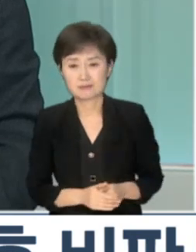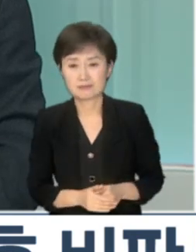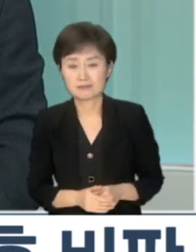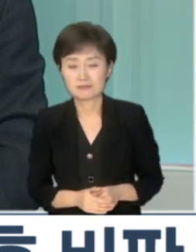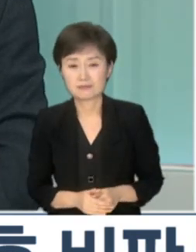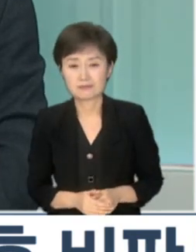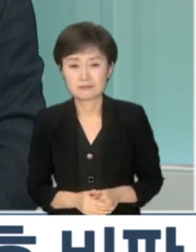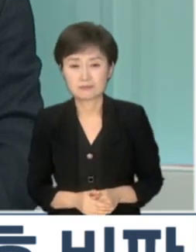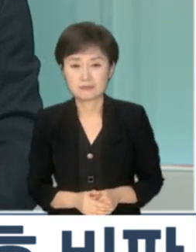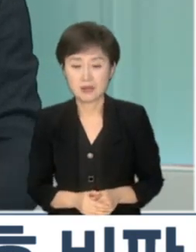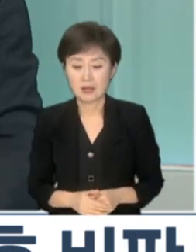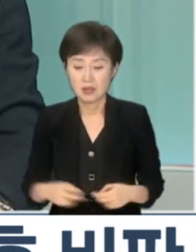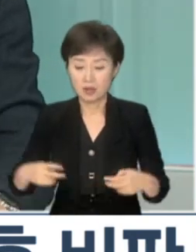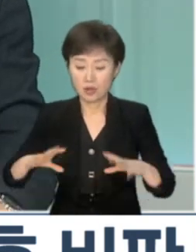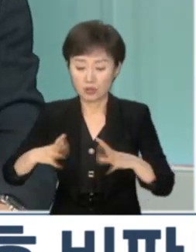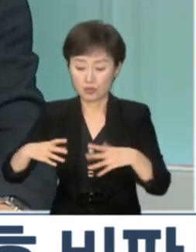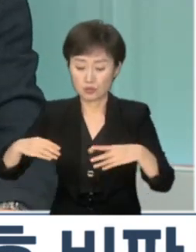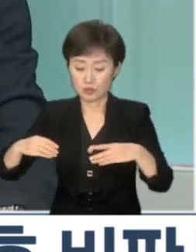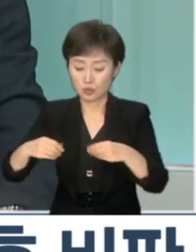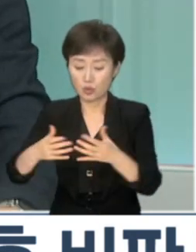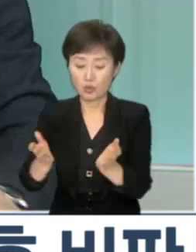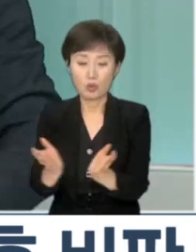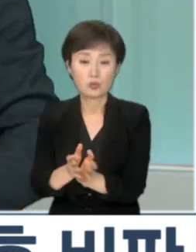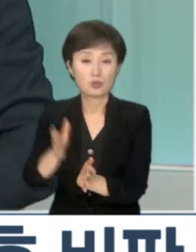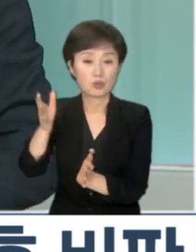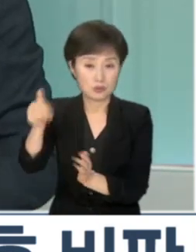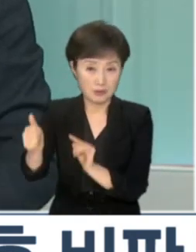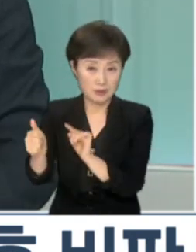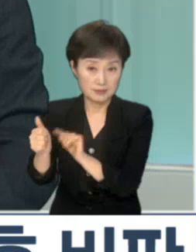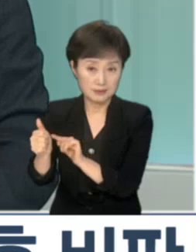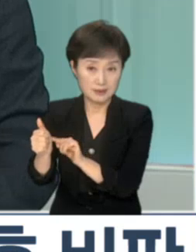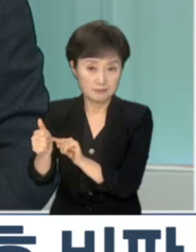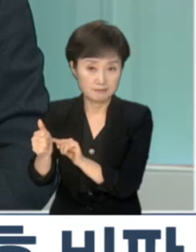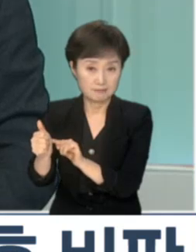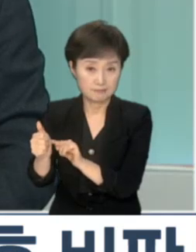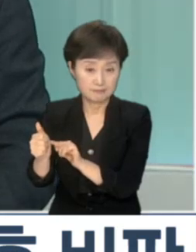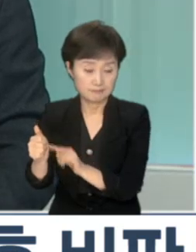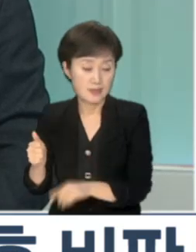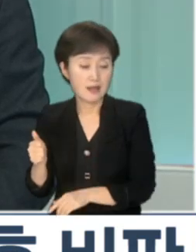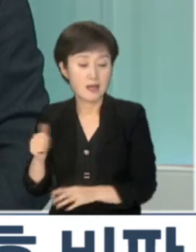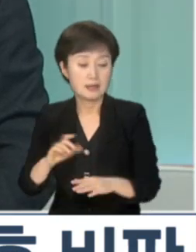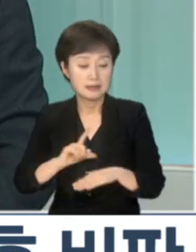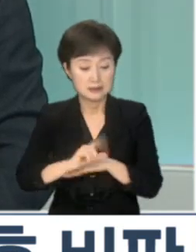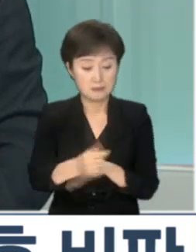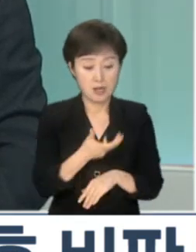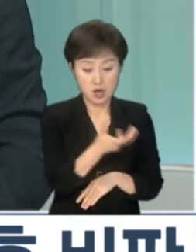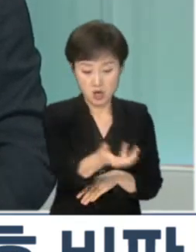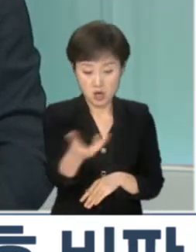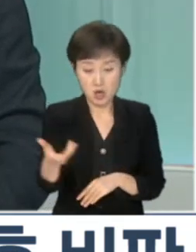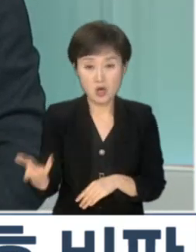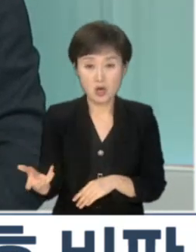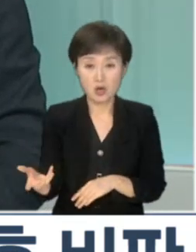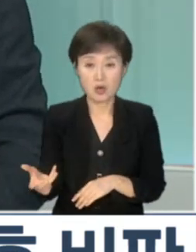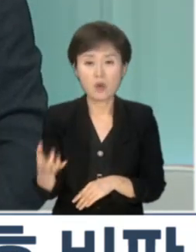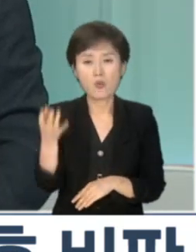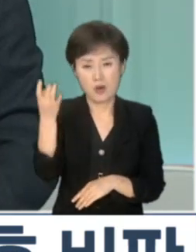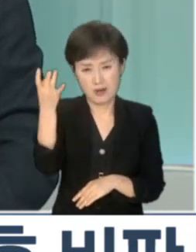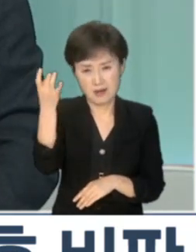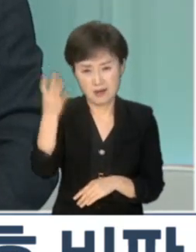기본적으로 장관의 어떤 행보라는 것은 민생 그 시찰하고 총선 행보하고 겹치는 부분이 상당히